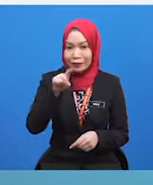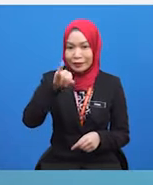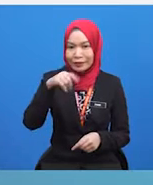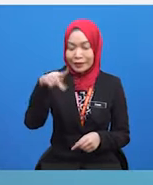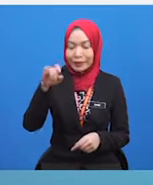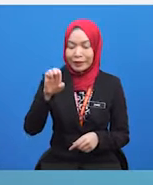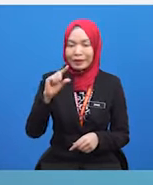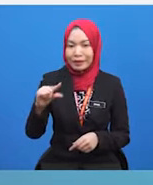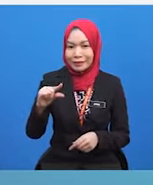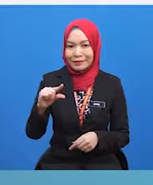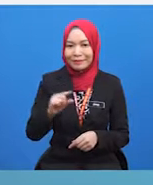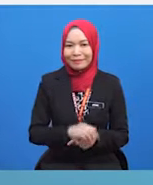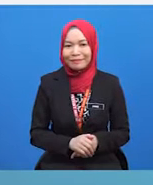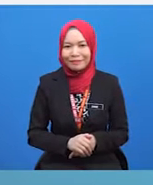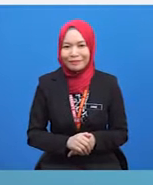.jpeg.